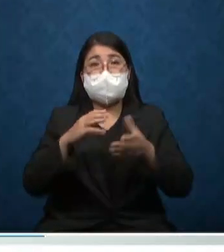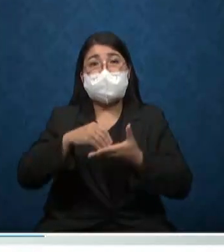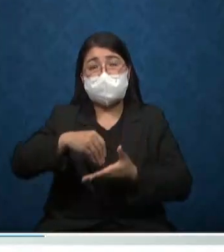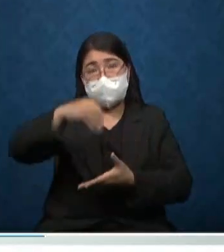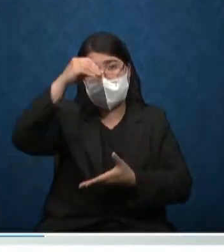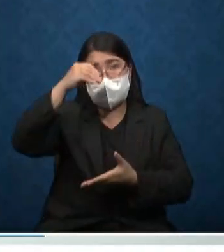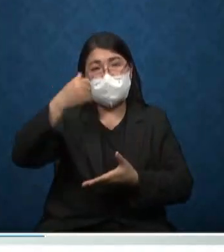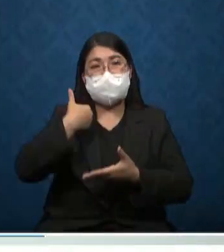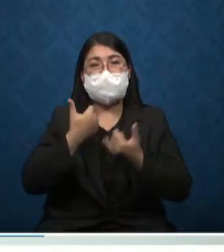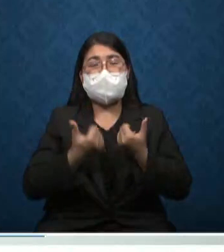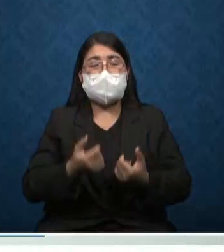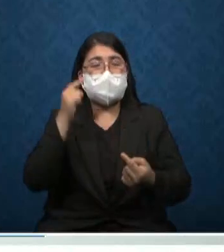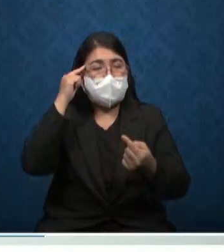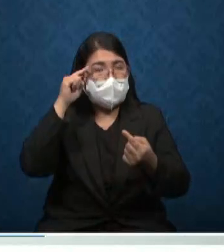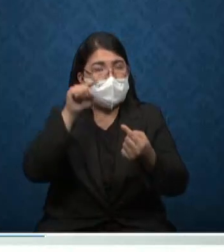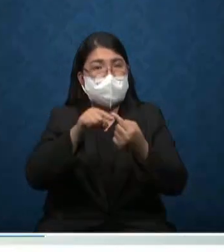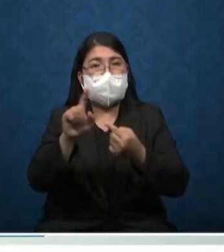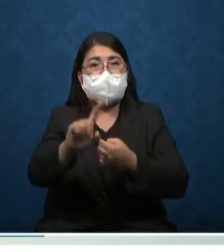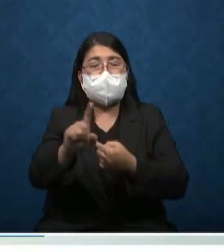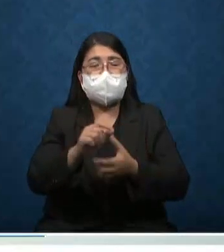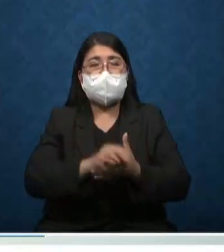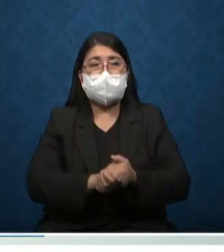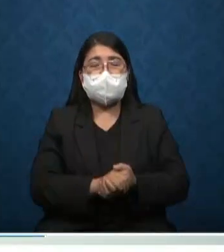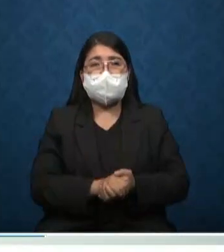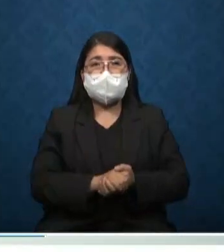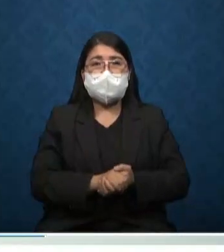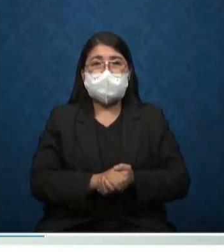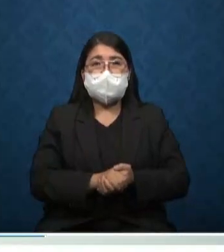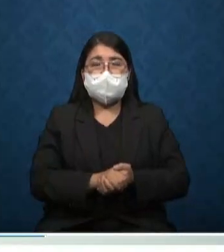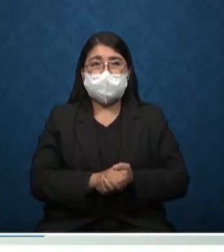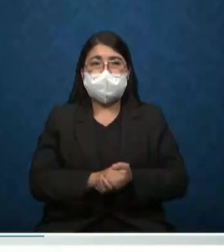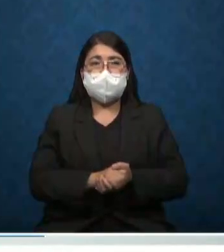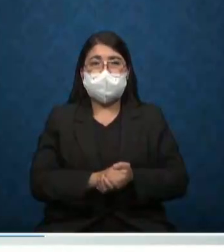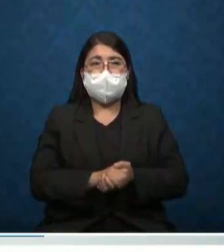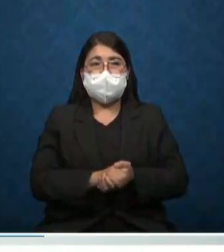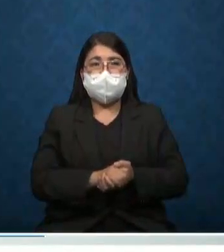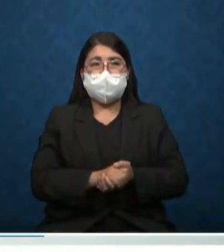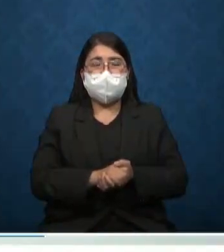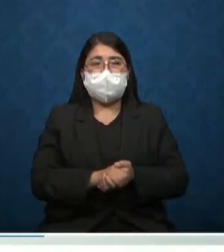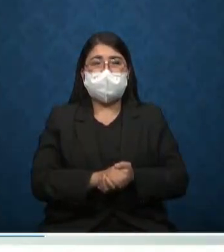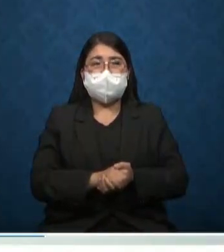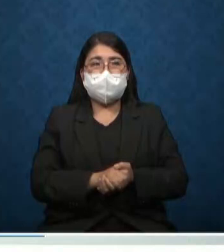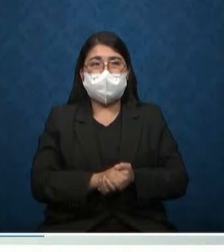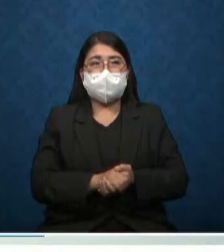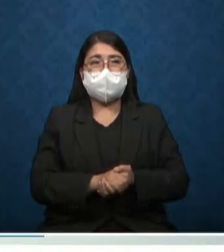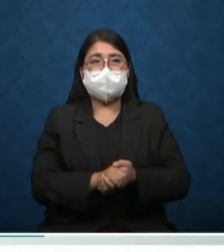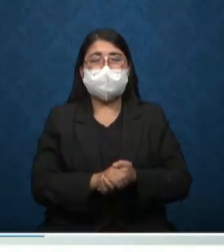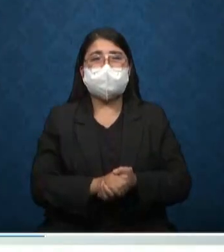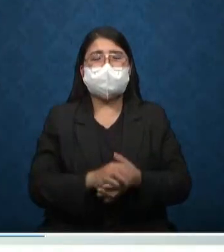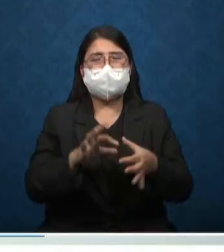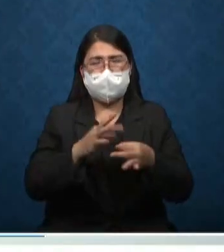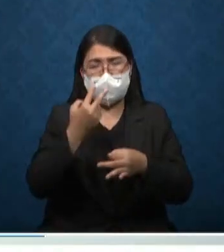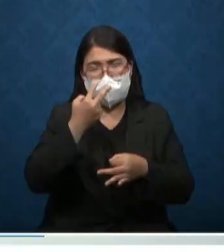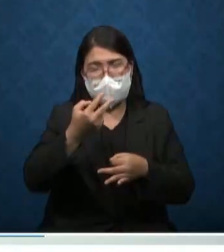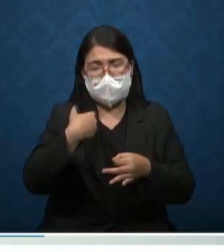ตเนี่ยเราก็เลยคำนึงถึงนะคะว่าถ้าจะจัดการศึกษาให้กับผู้ที่มีสมรรถนะสูงเนี่ยก็ต้องเป็นในเรื่องของสาขาที่เข